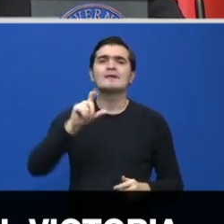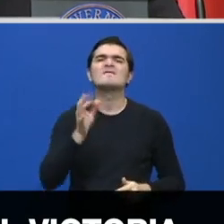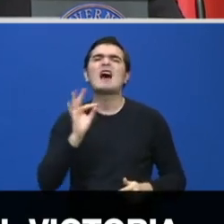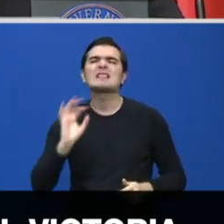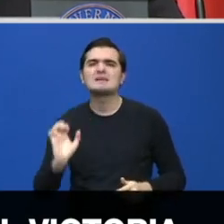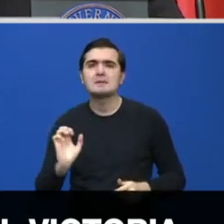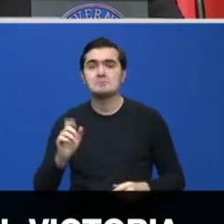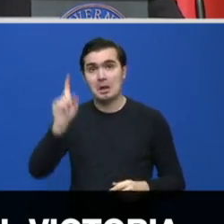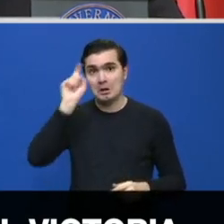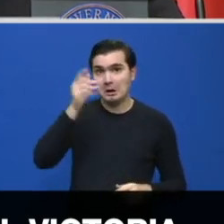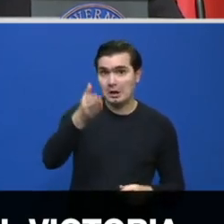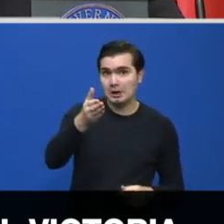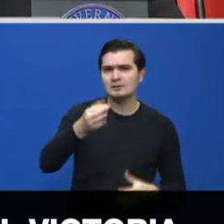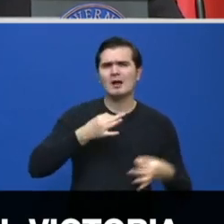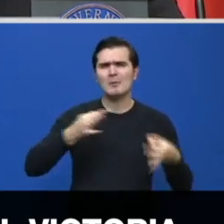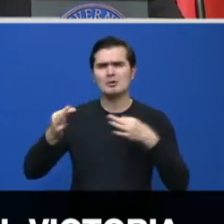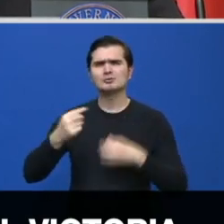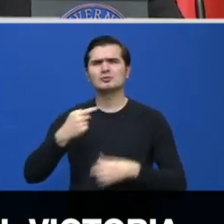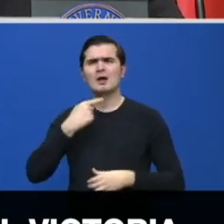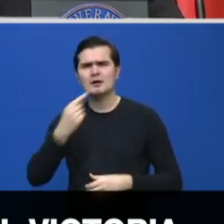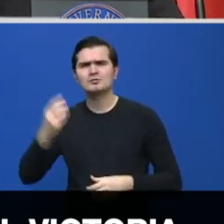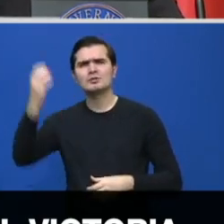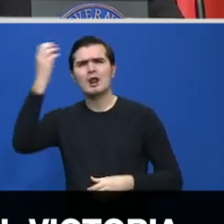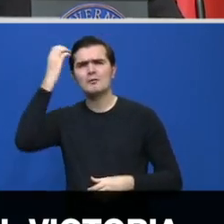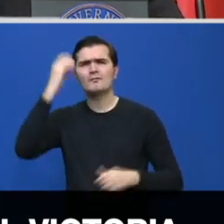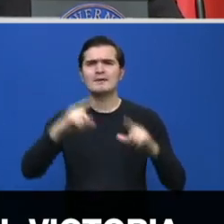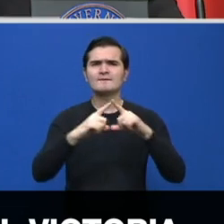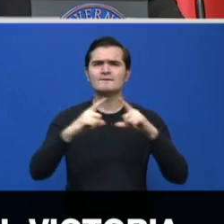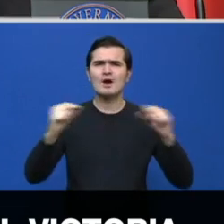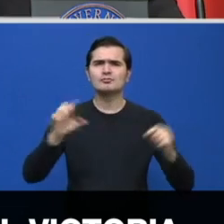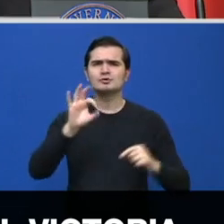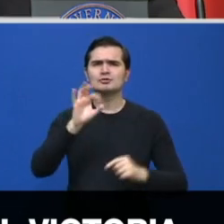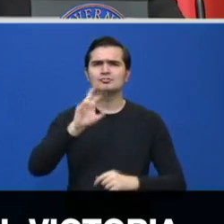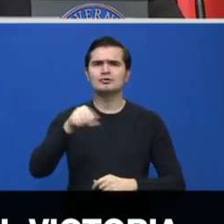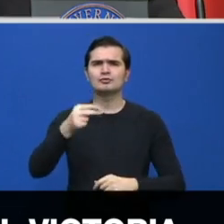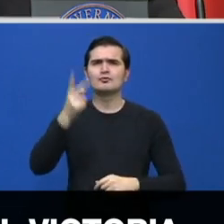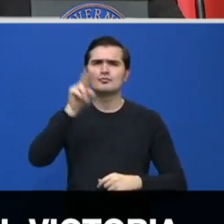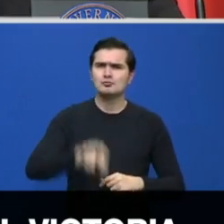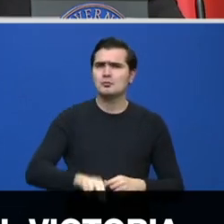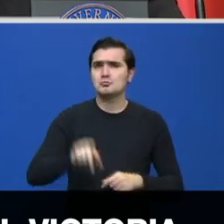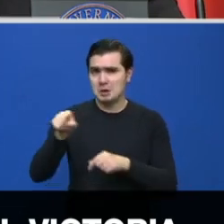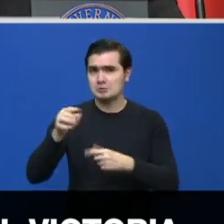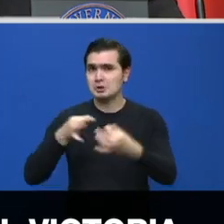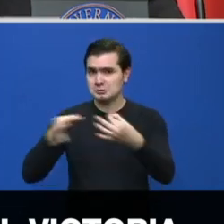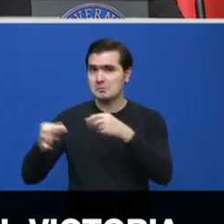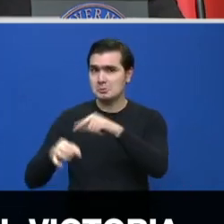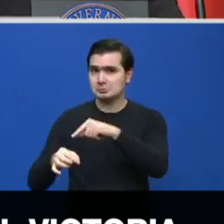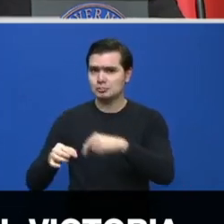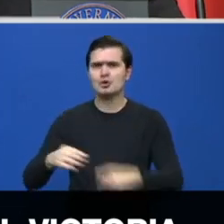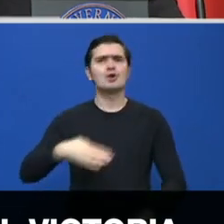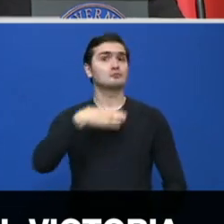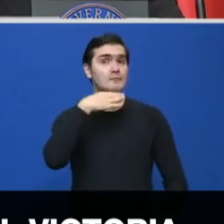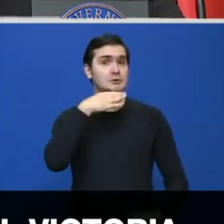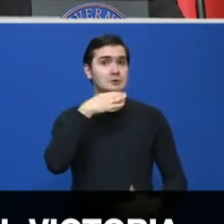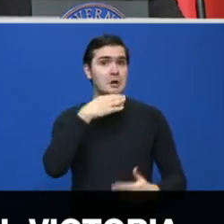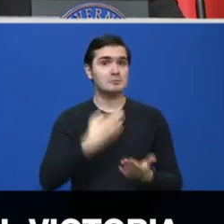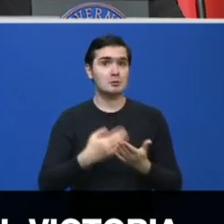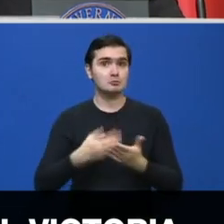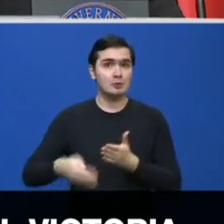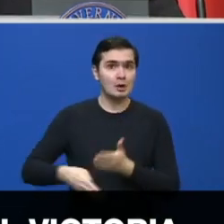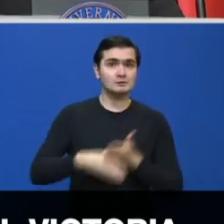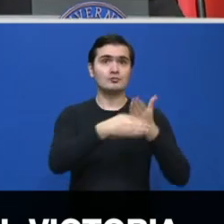guvern, acele vouchere de 50 de euro pe două luni, sunt suficiente pentru a ajuta populația să facă față